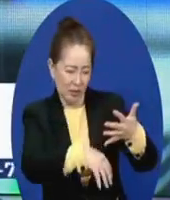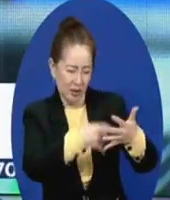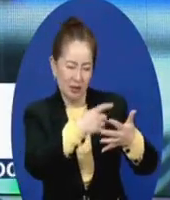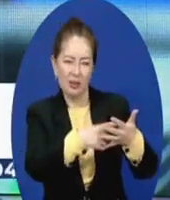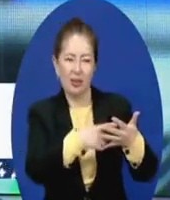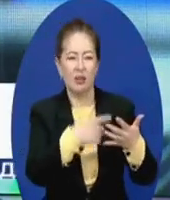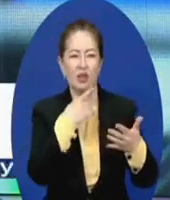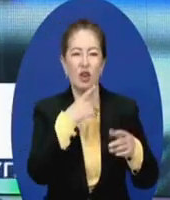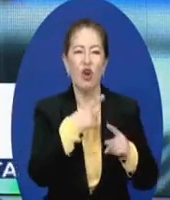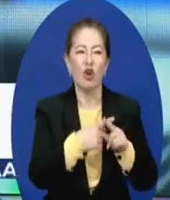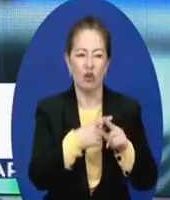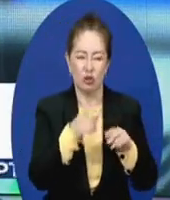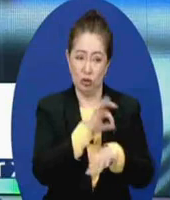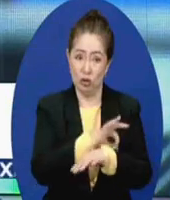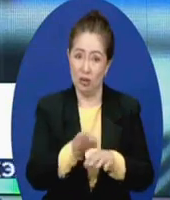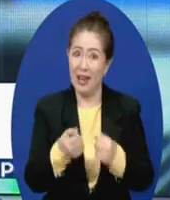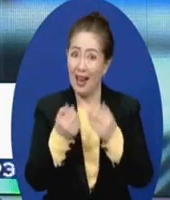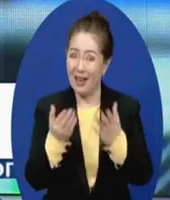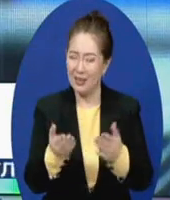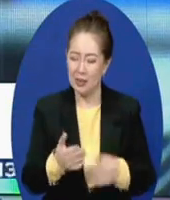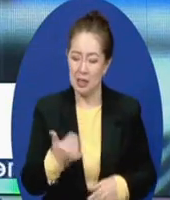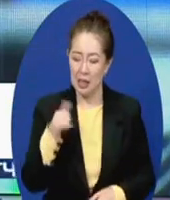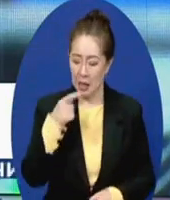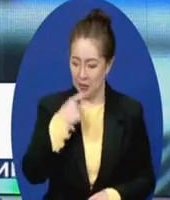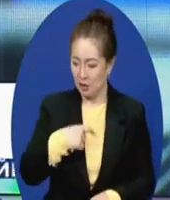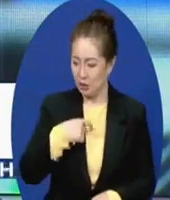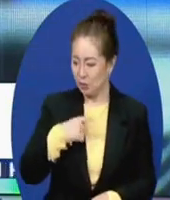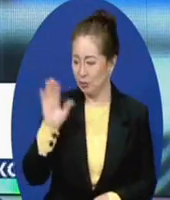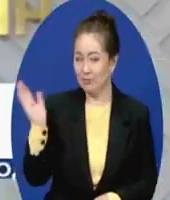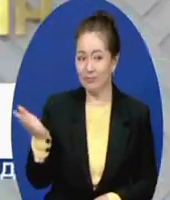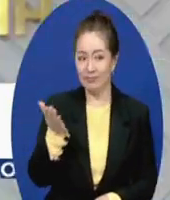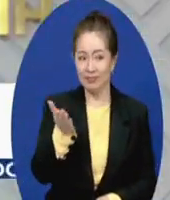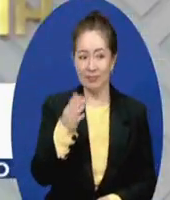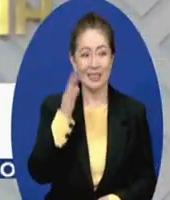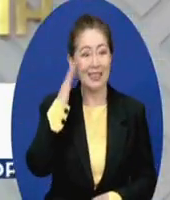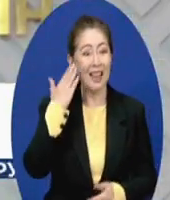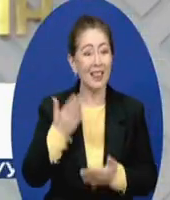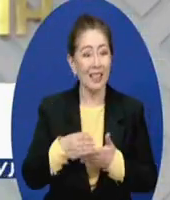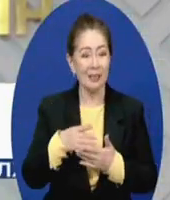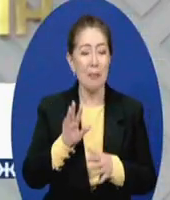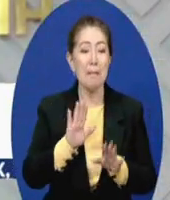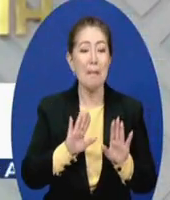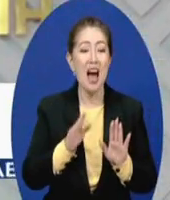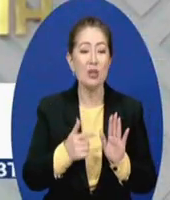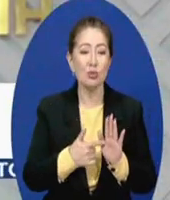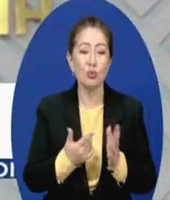билээд байна. Тогтоолын төслийг санаачлагч зарим гишүүний байр суурийг одоо үзүүлье.